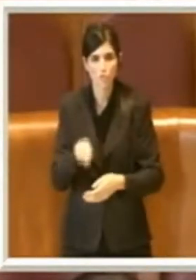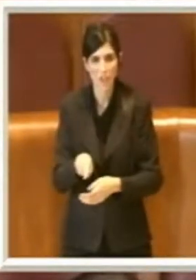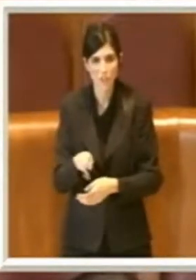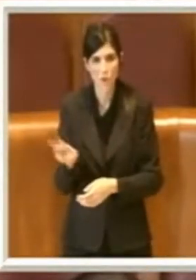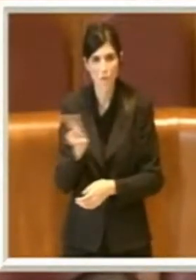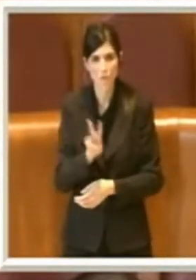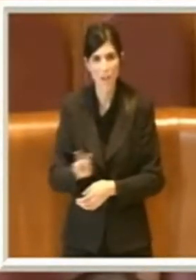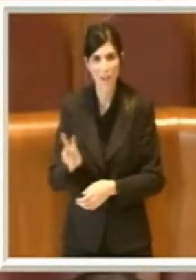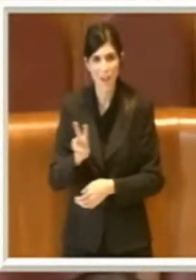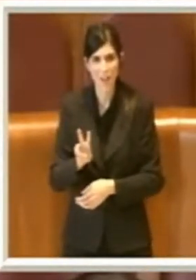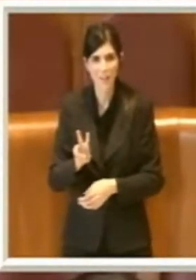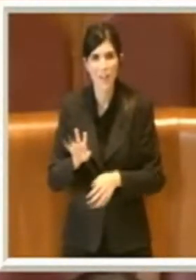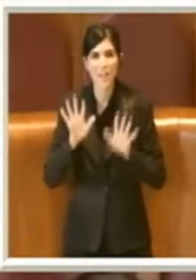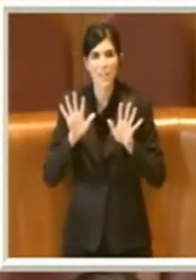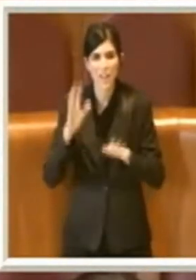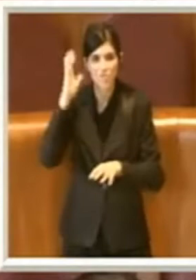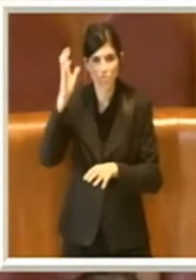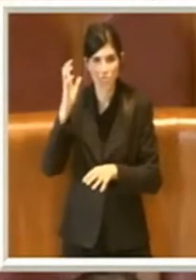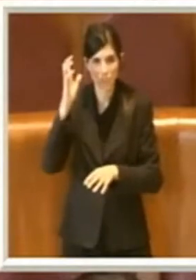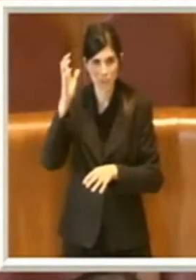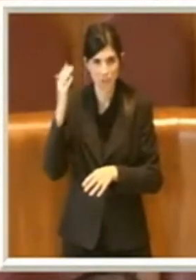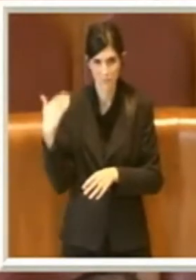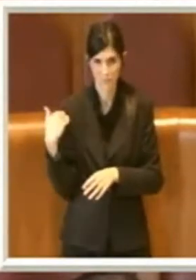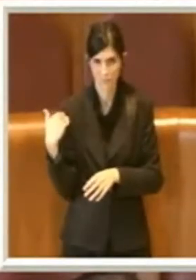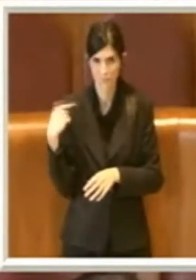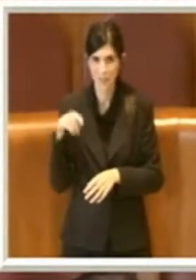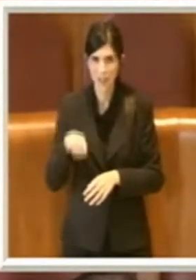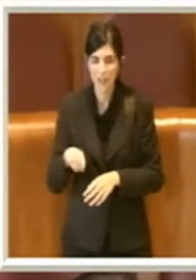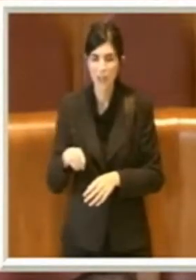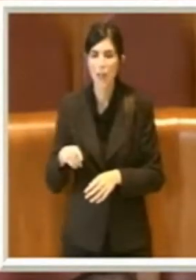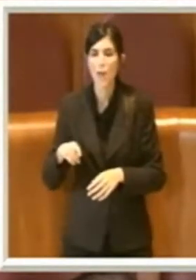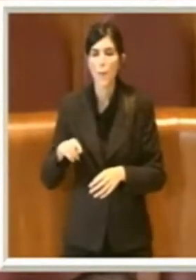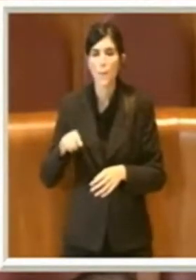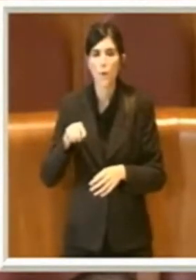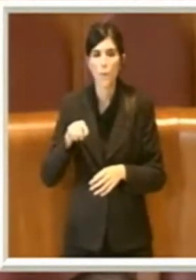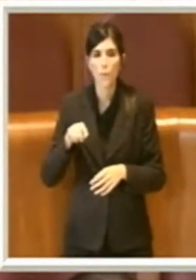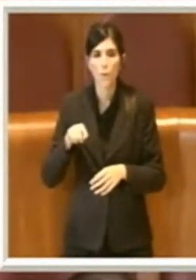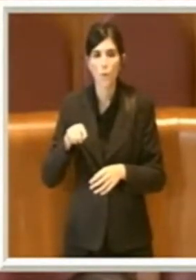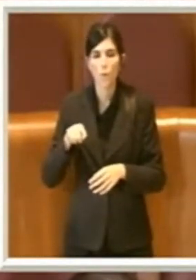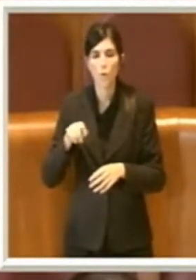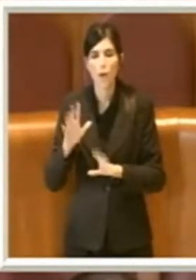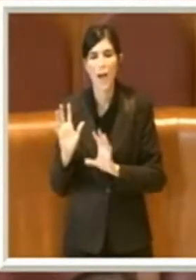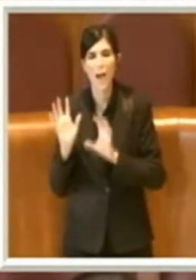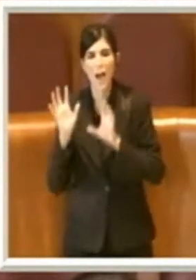di aggressione fisica da parte di alcuni isolati,